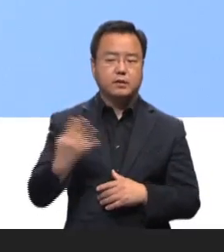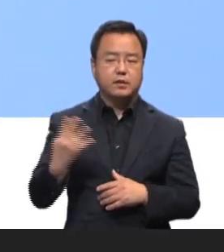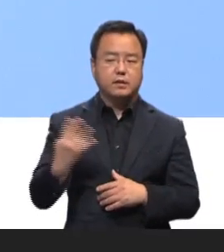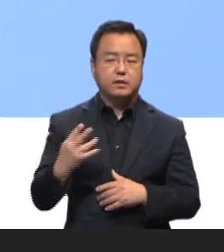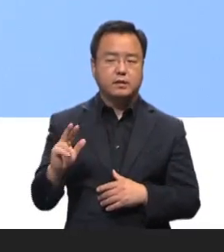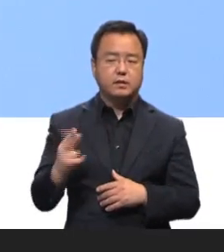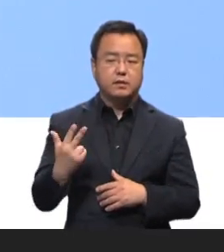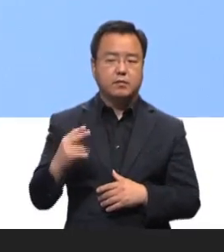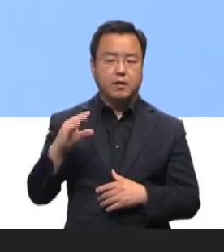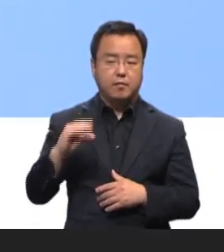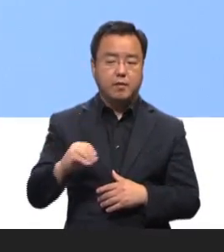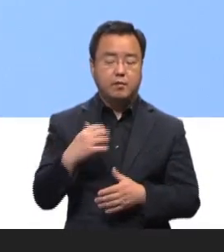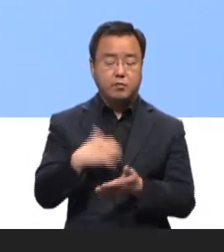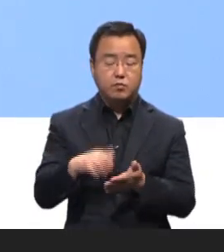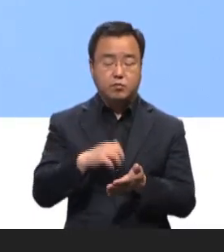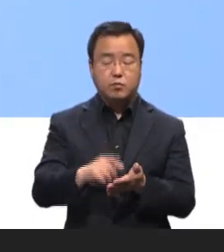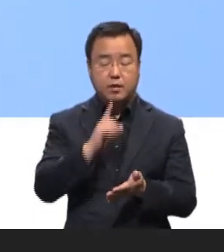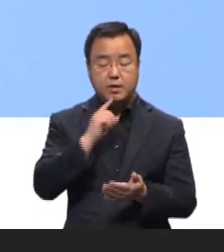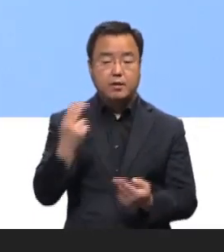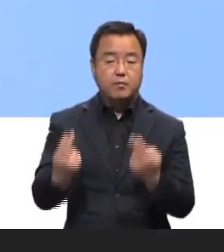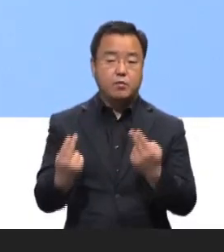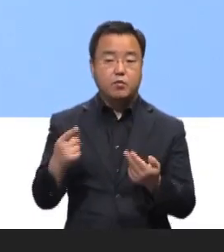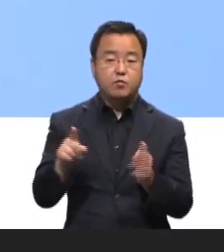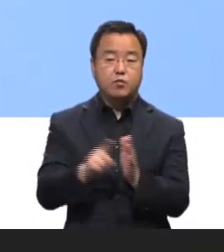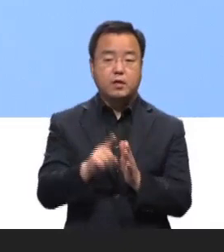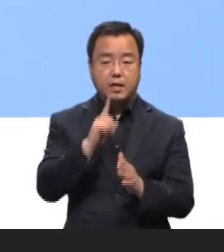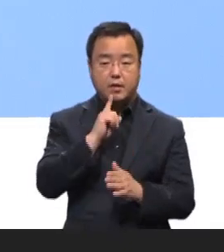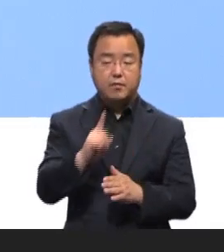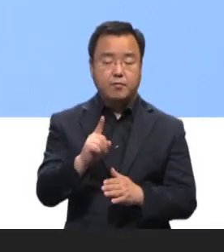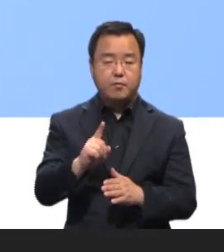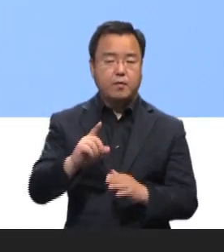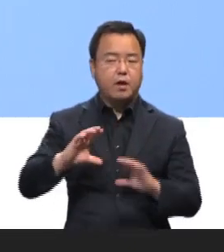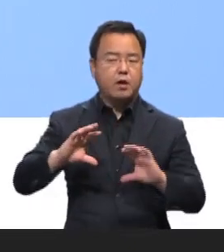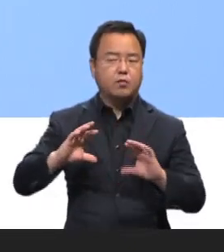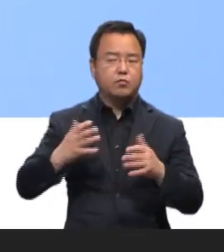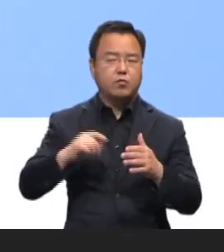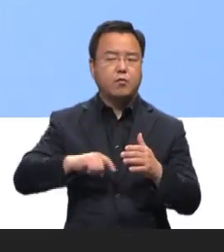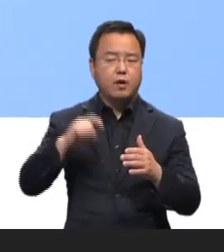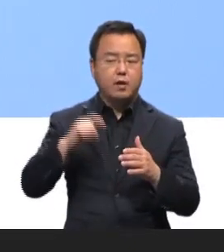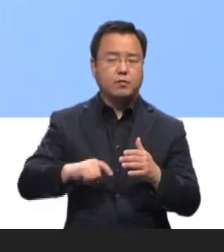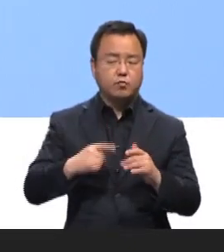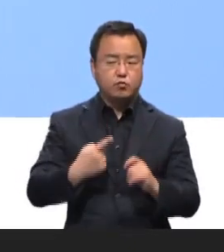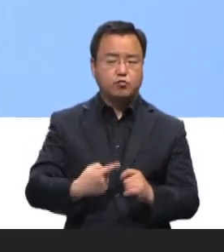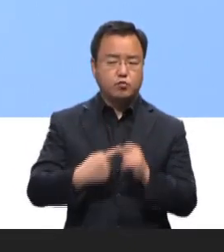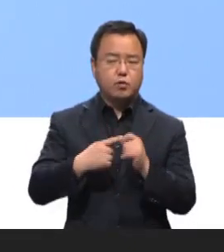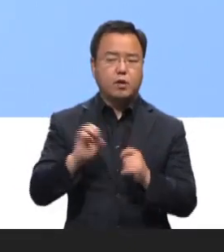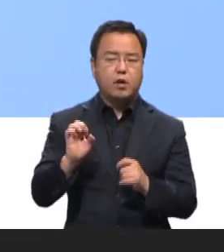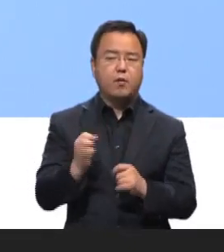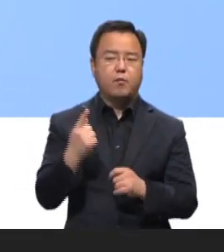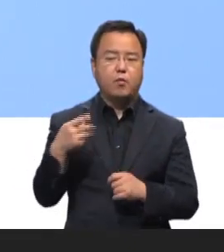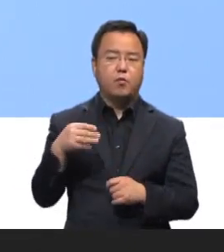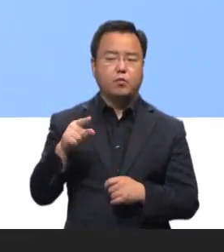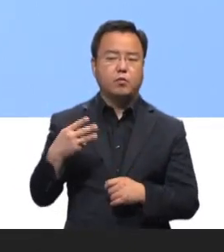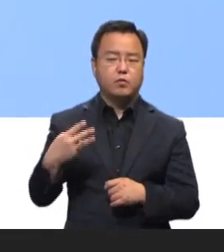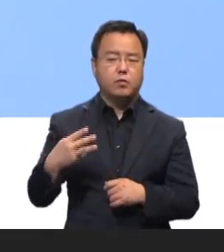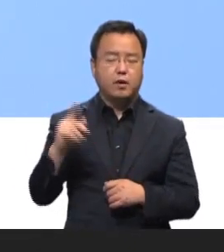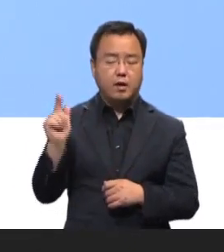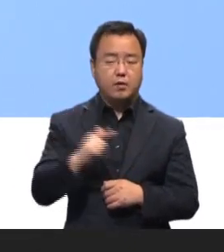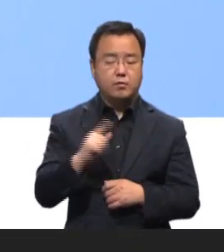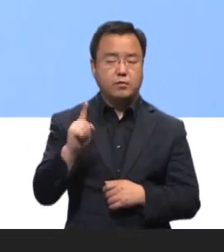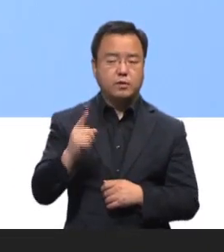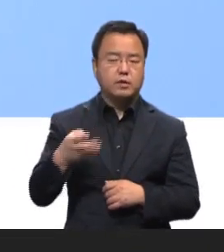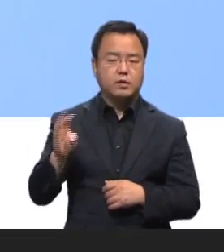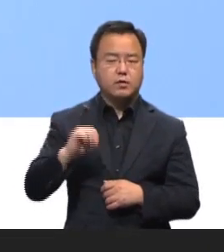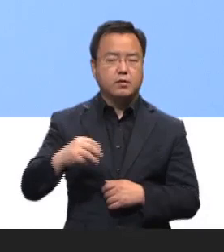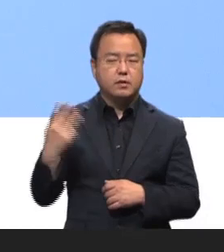답이 있습니다 예 비교하기 위해서 말씀드리면 국내 이제 최대 포털 업체가 보도 하루에 1억 3700만 뷰 1000만 부